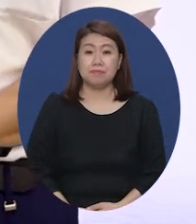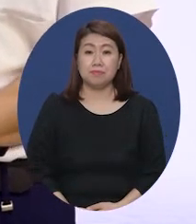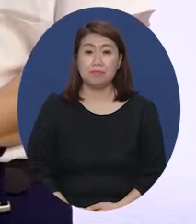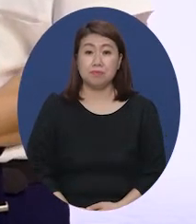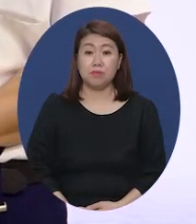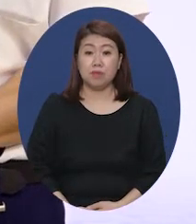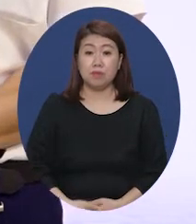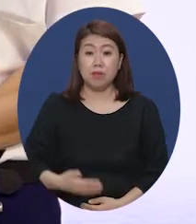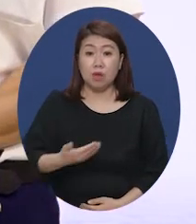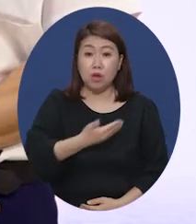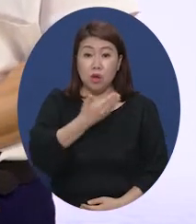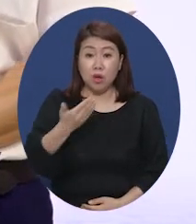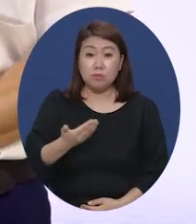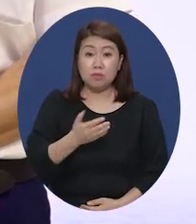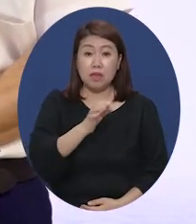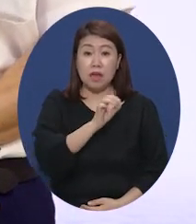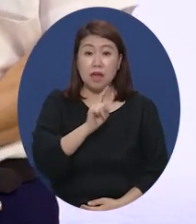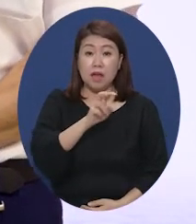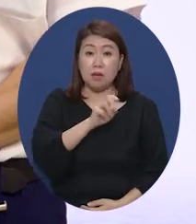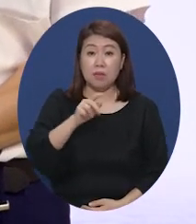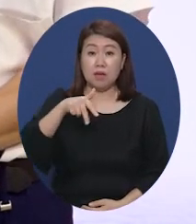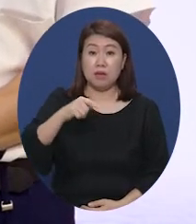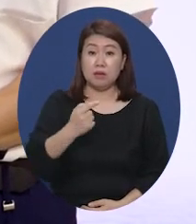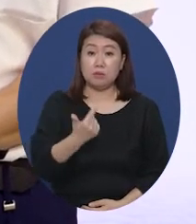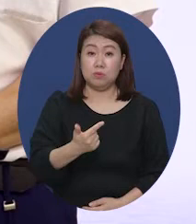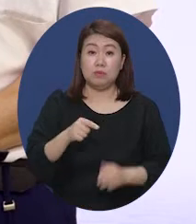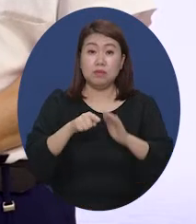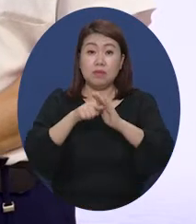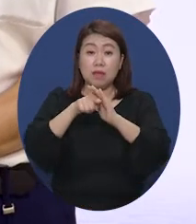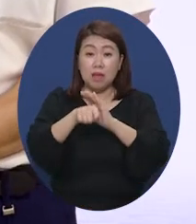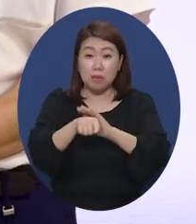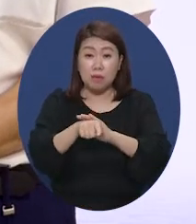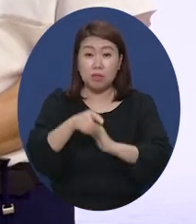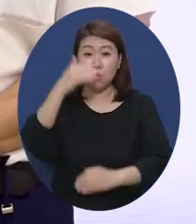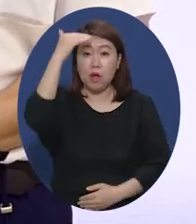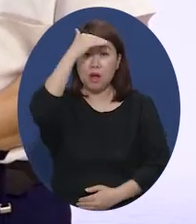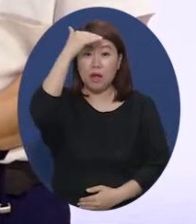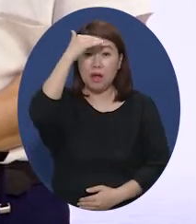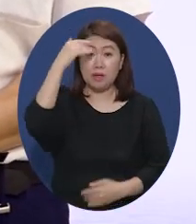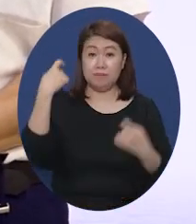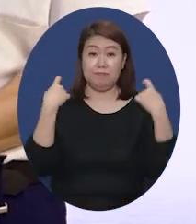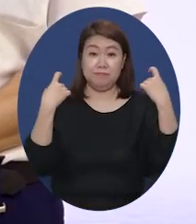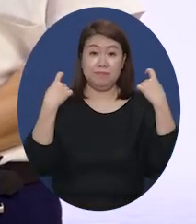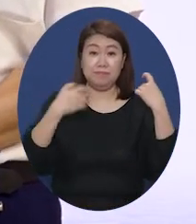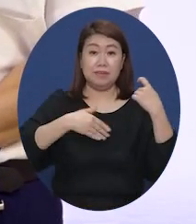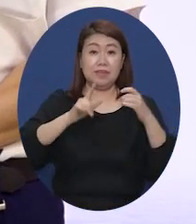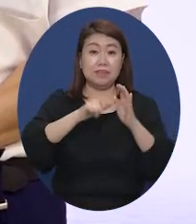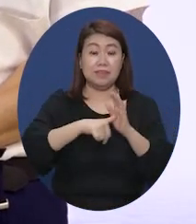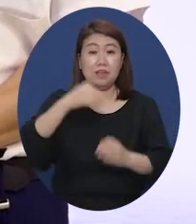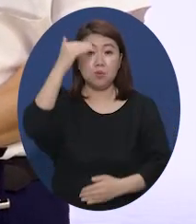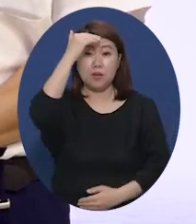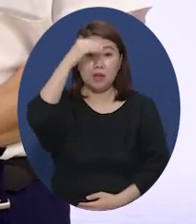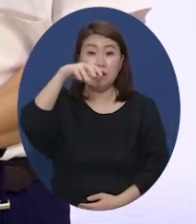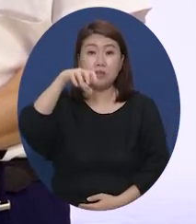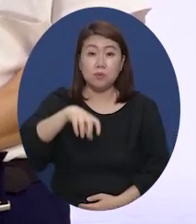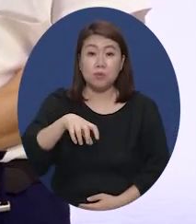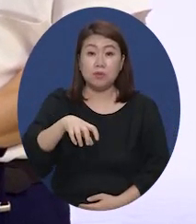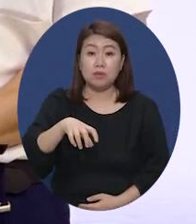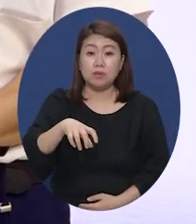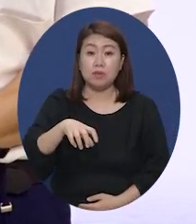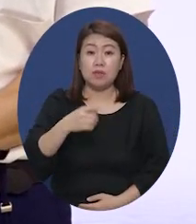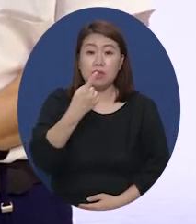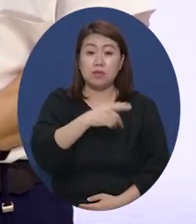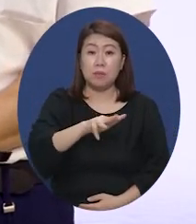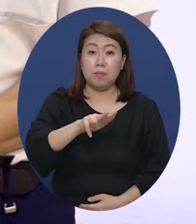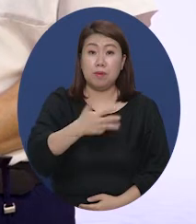이제 아마존에 여러분 가게 되면은 항상 거쳐가야 하는 관광 코스 중에 하나인데요.